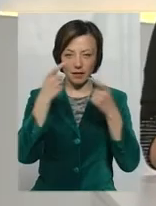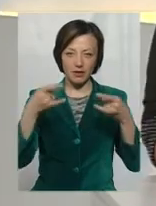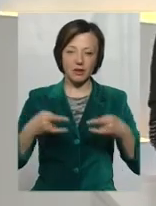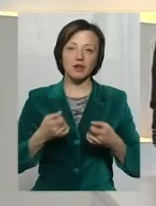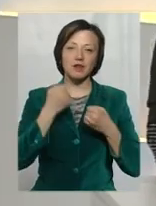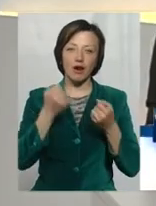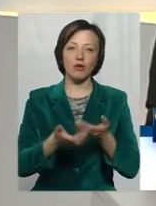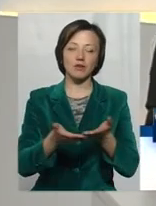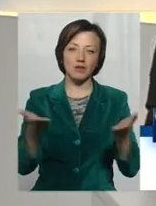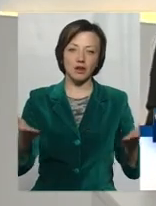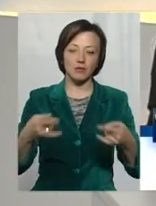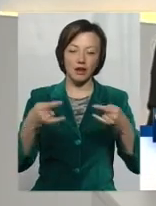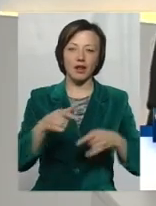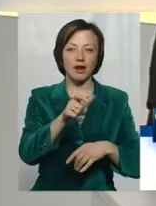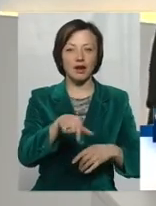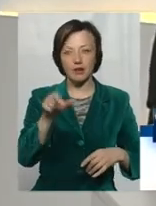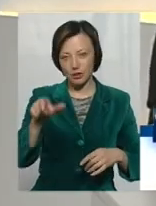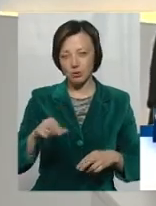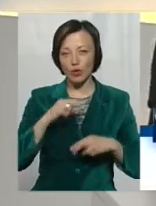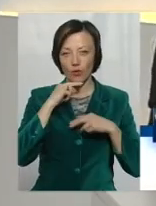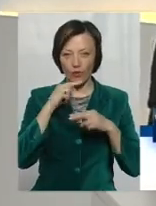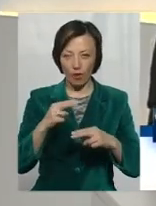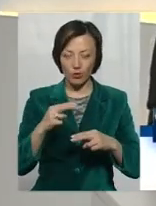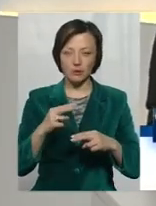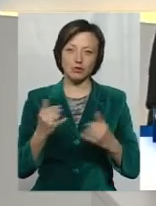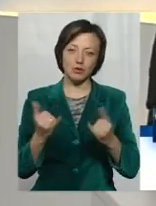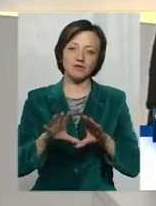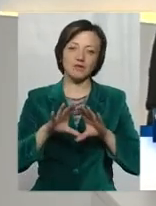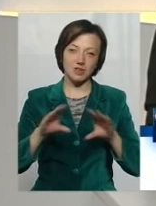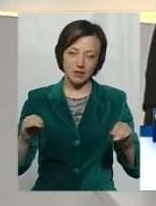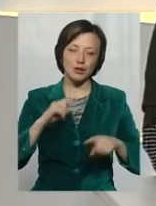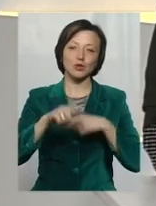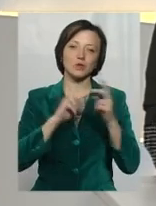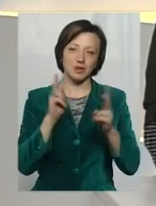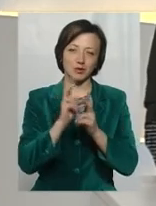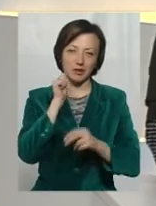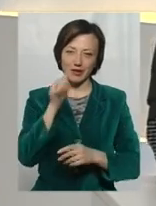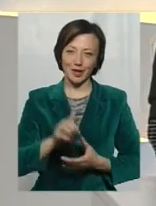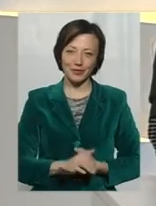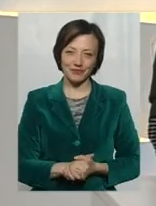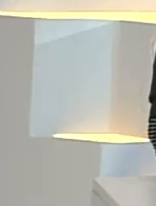Дякую також нашим телеглядачам за увагу. На сьогодні це все. Зустрінемось завтра.